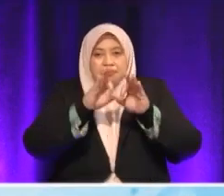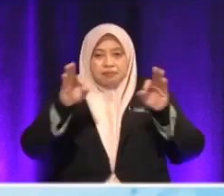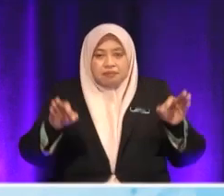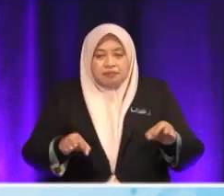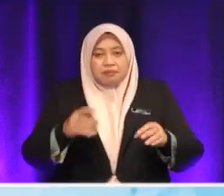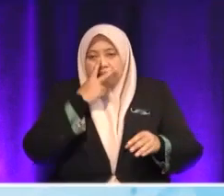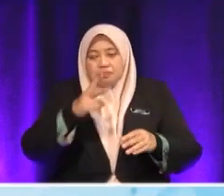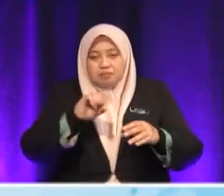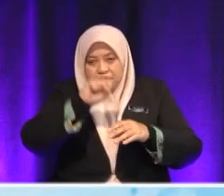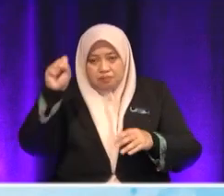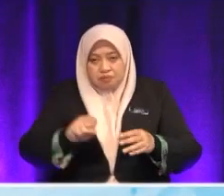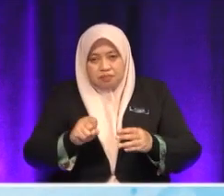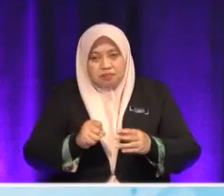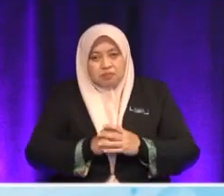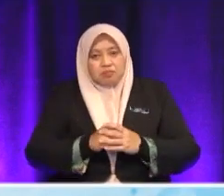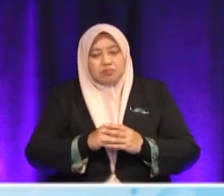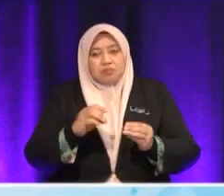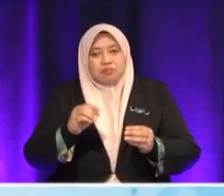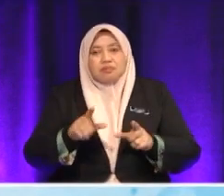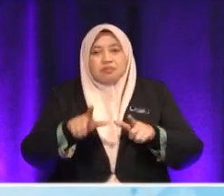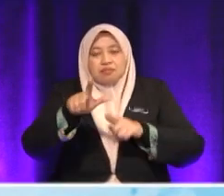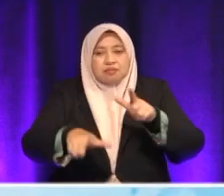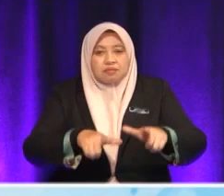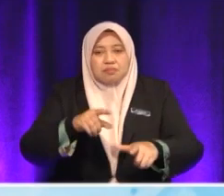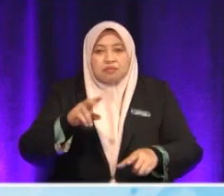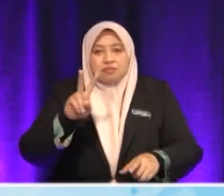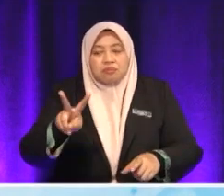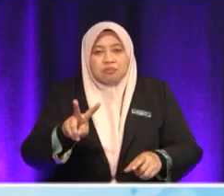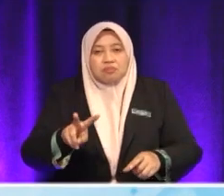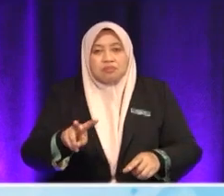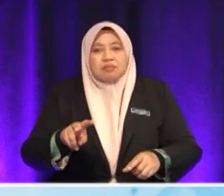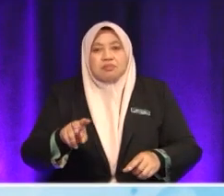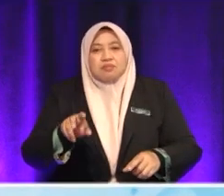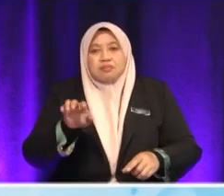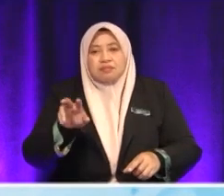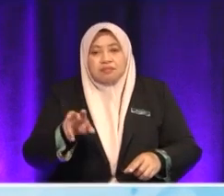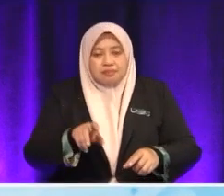yang kedua Langkah kedua Klik Kanan